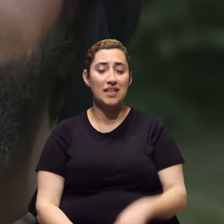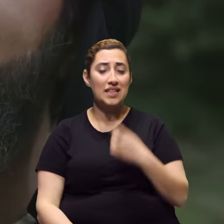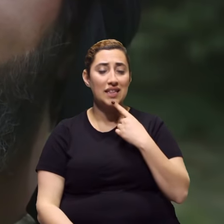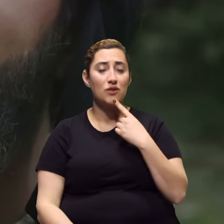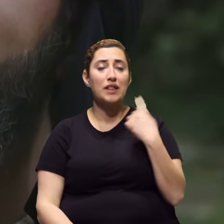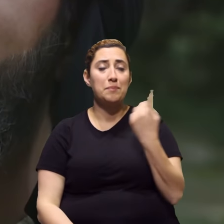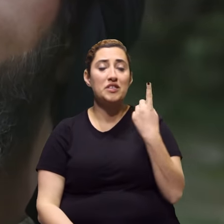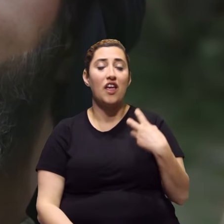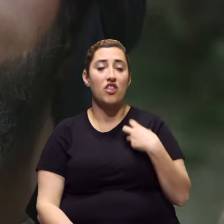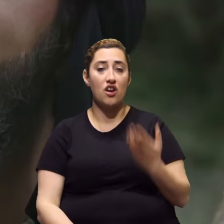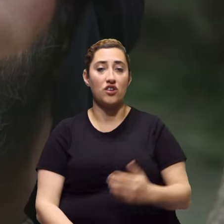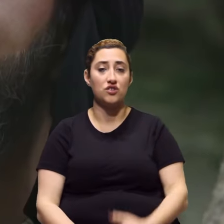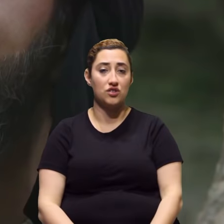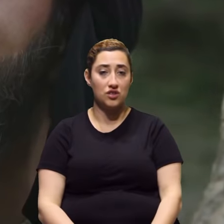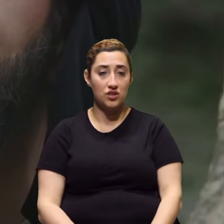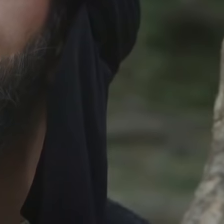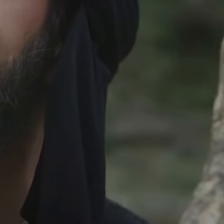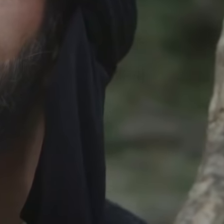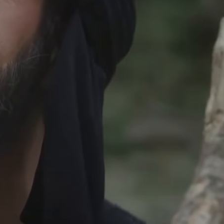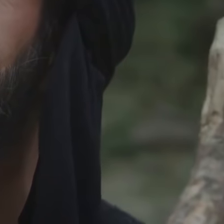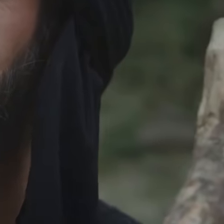Lezzetli nesnedir aşk.